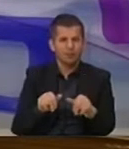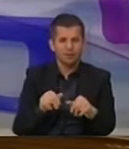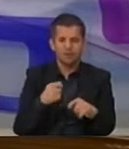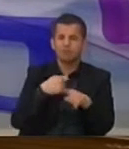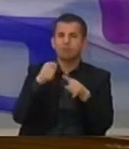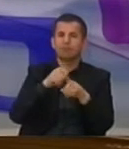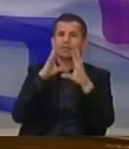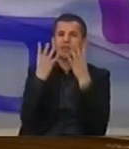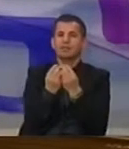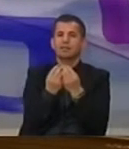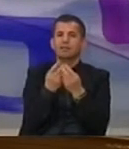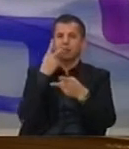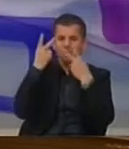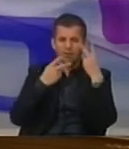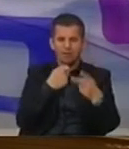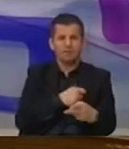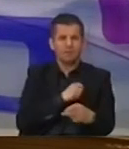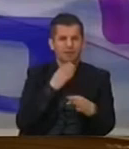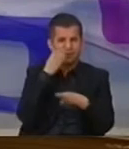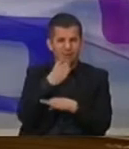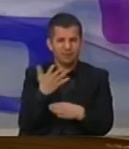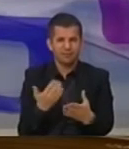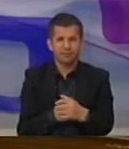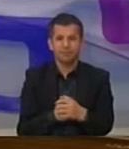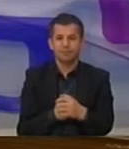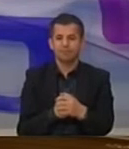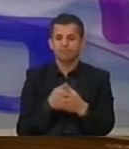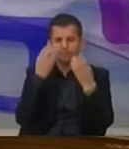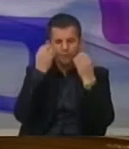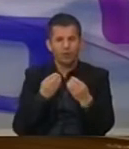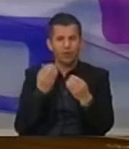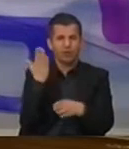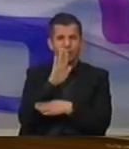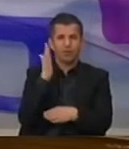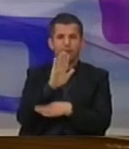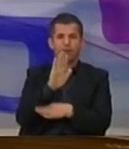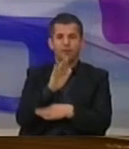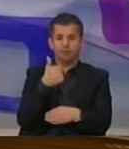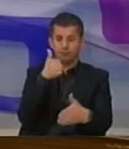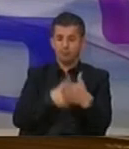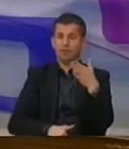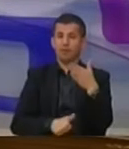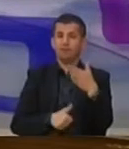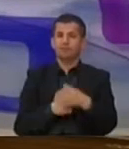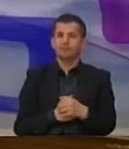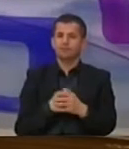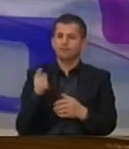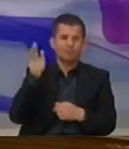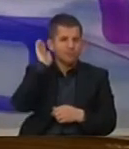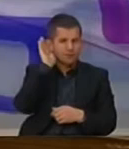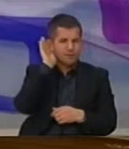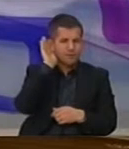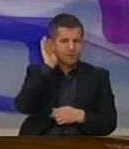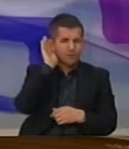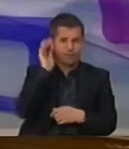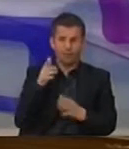kryerjen e të gjitha inspektimeve të paralajmëruara. Të nderuar deputet, për herë të parë, Ministria e Tregtisë dhe